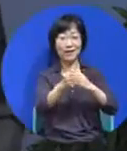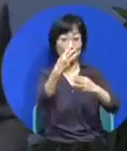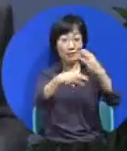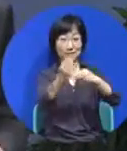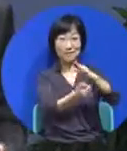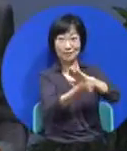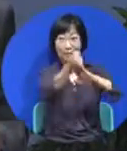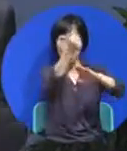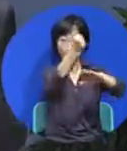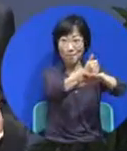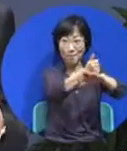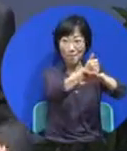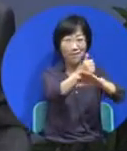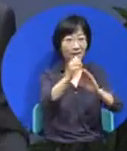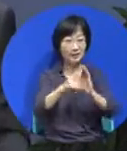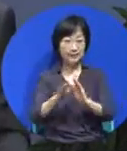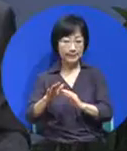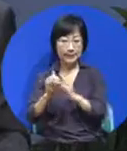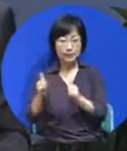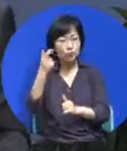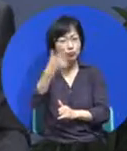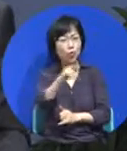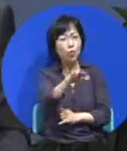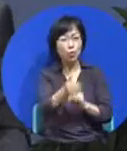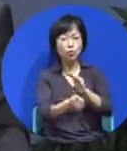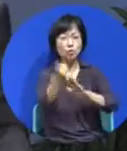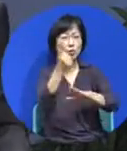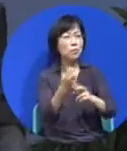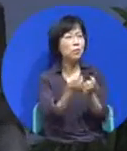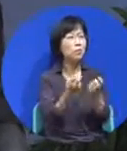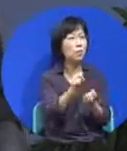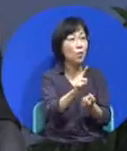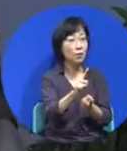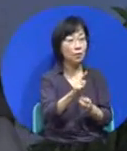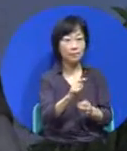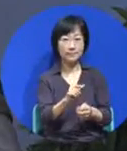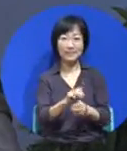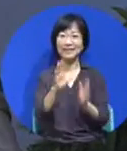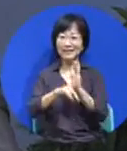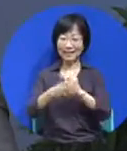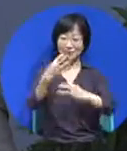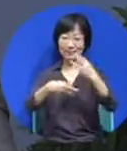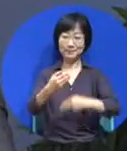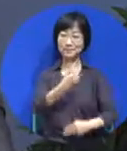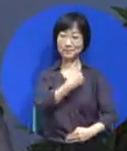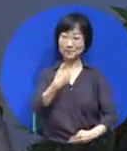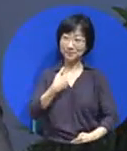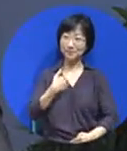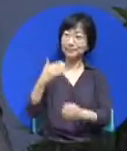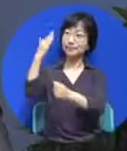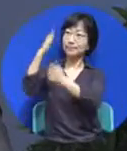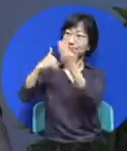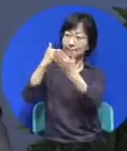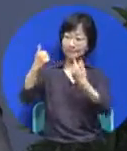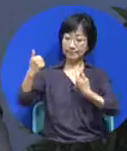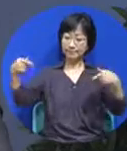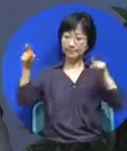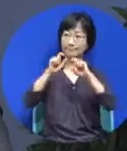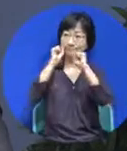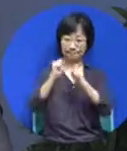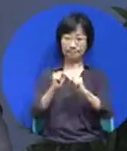말할 수 있죠. 여호와께서 나와 함께 계심으로. If these remnants grow up and have success and people ask them about it, they can be very bold about it and say, the Lord is with